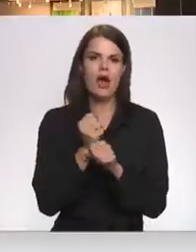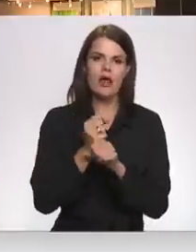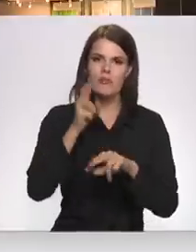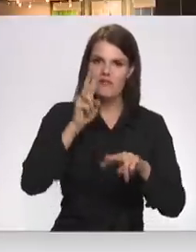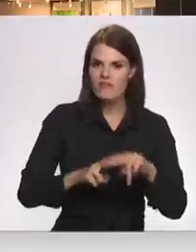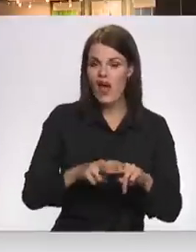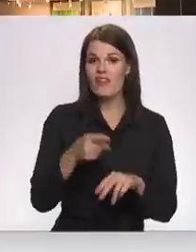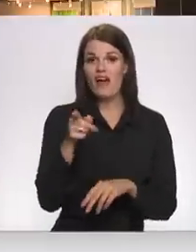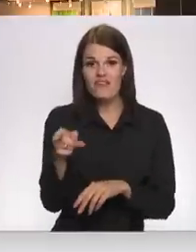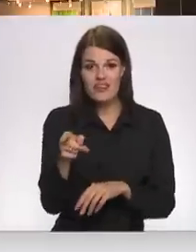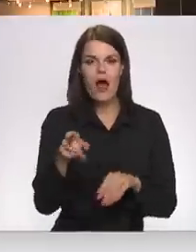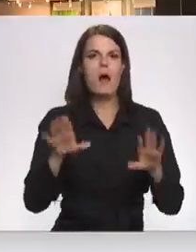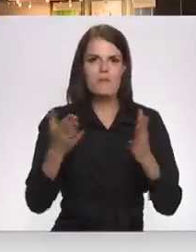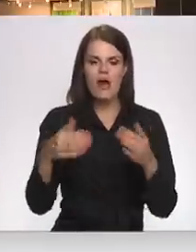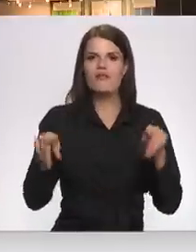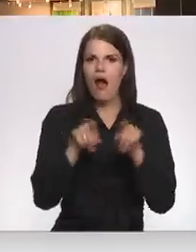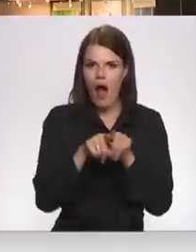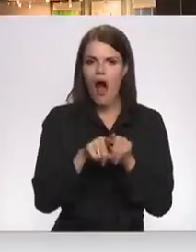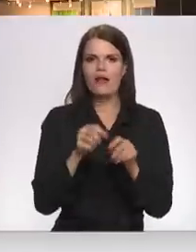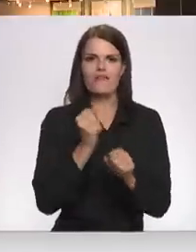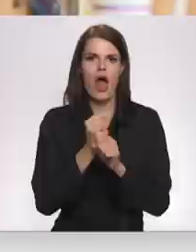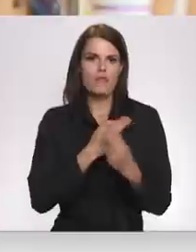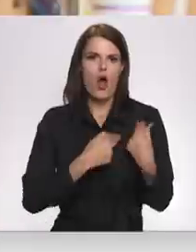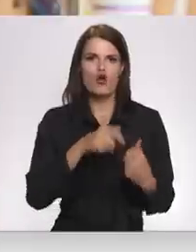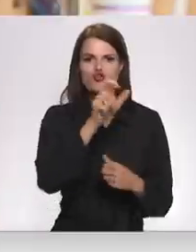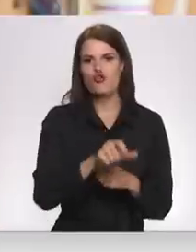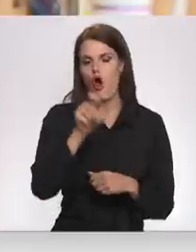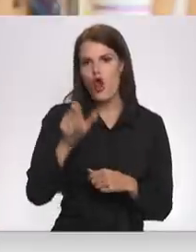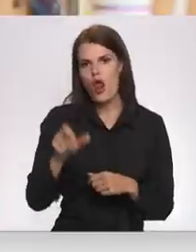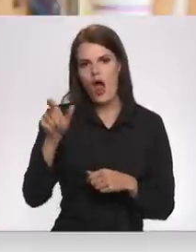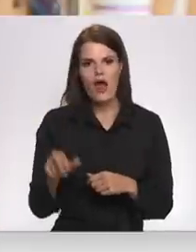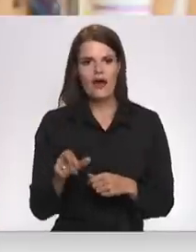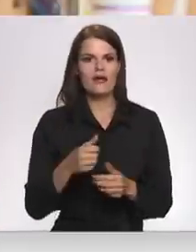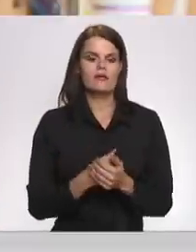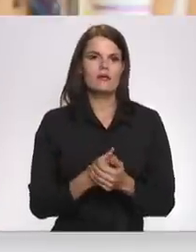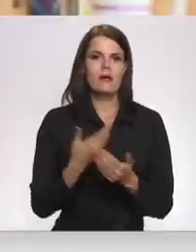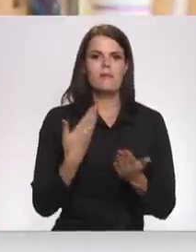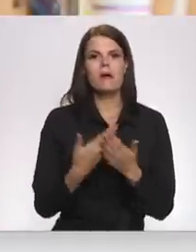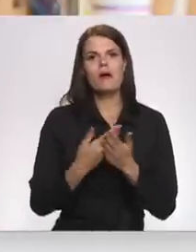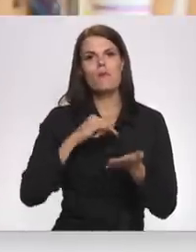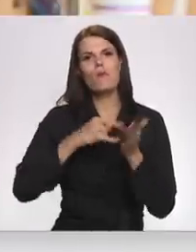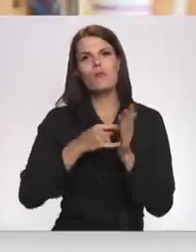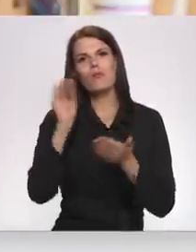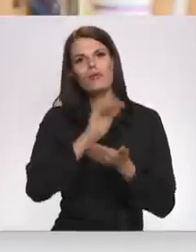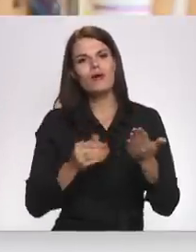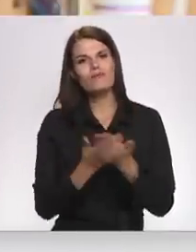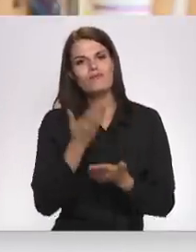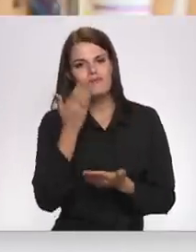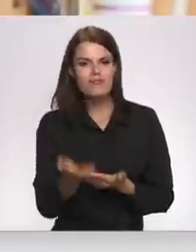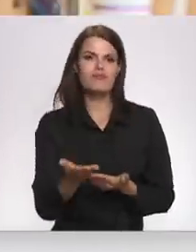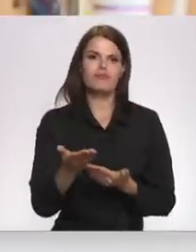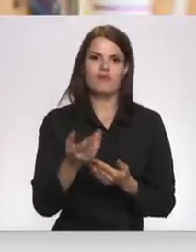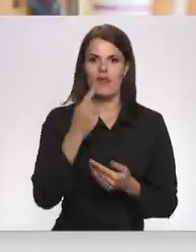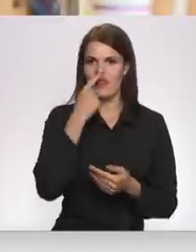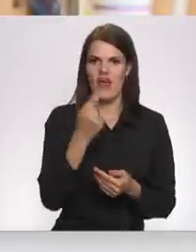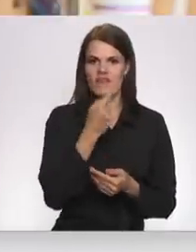arī kolēģus un farmakoloģijas katedru kopumā. Lai ko tu nerakstītu, lai kāds projekts nepieteikt no katedras,